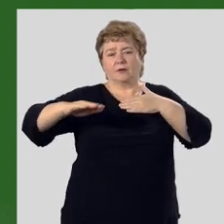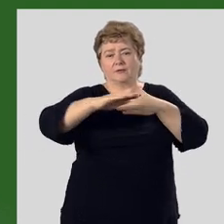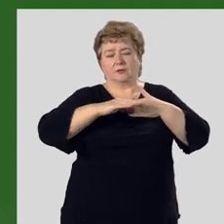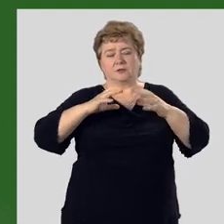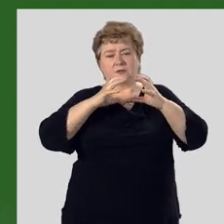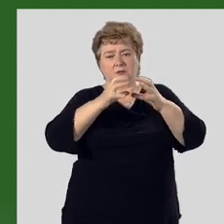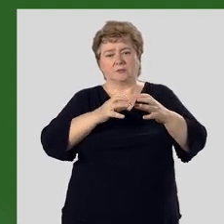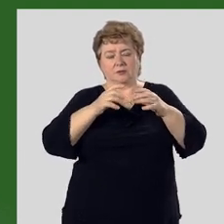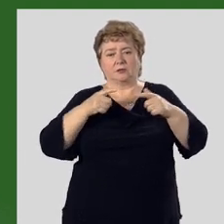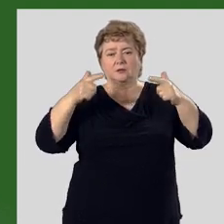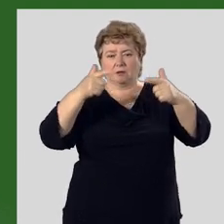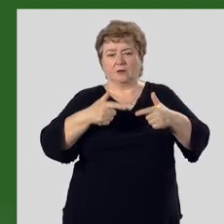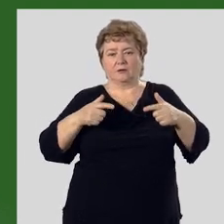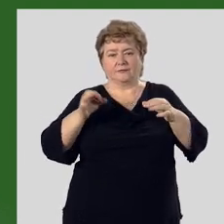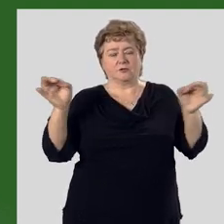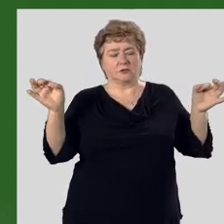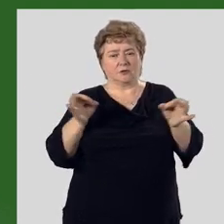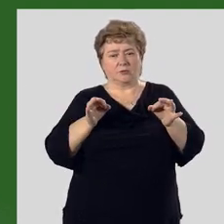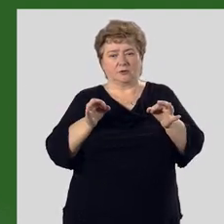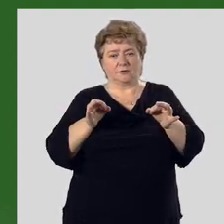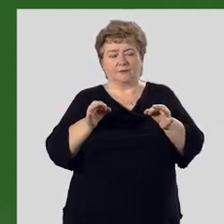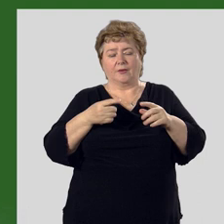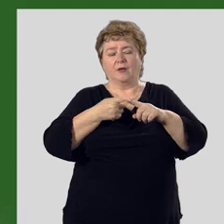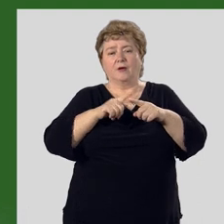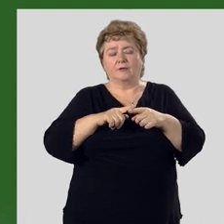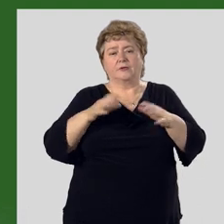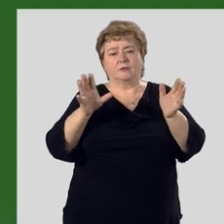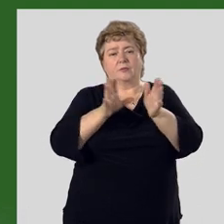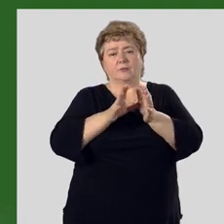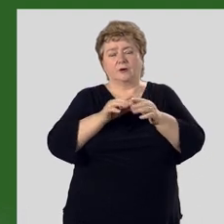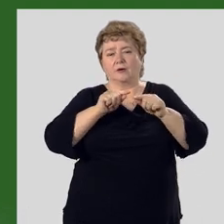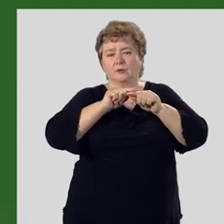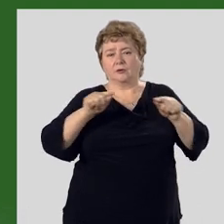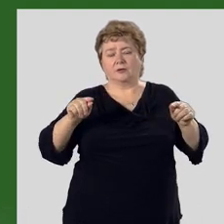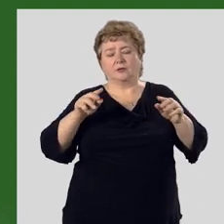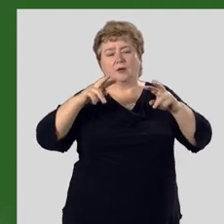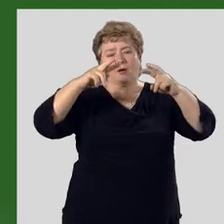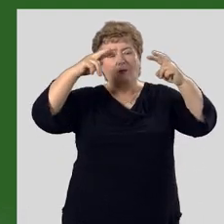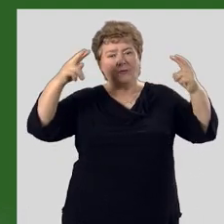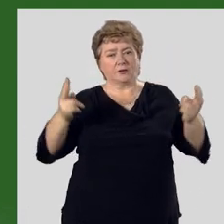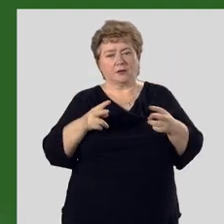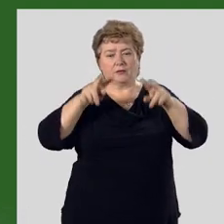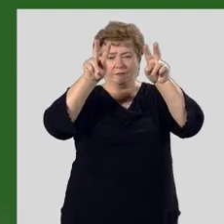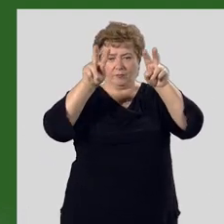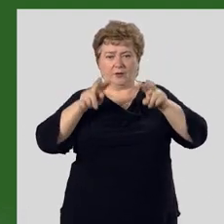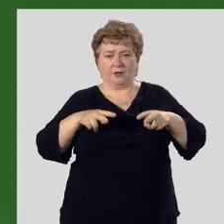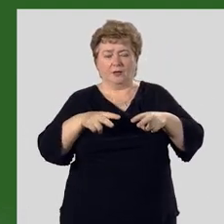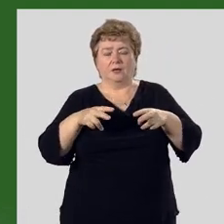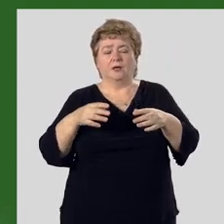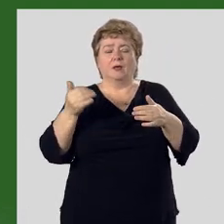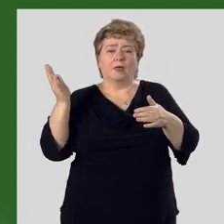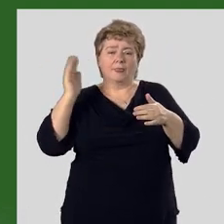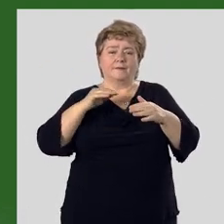поверхности Земли географических объектов. В этом помогают линии меридианов и параллелей.